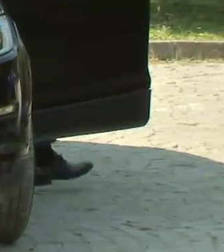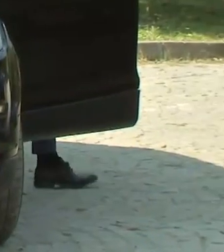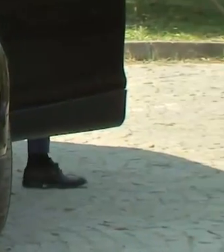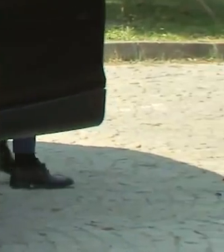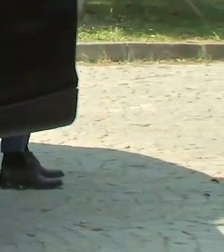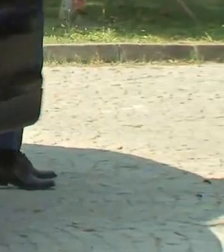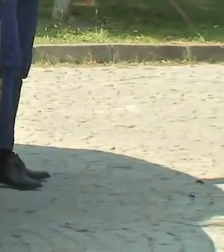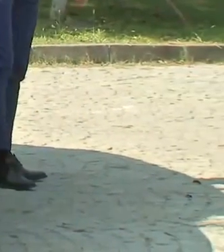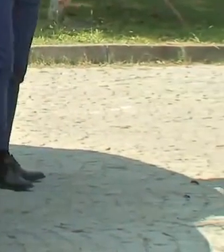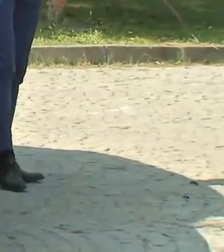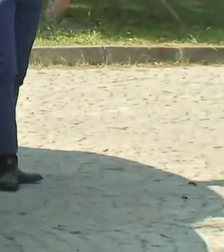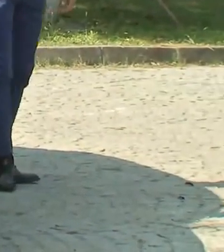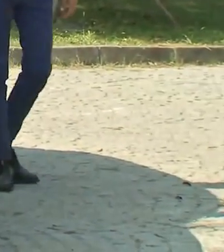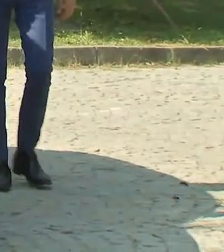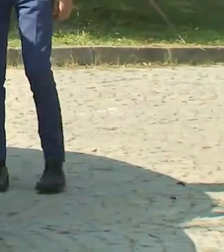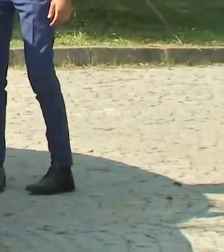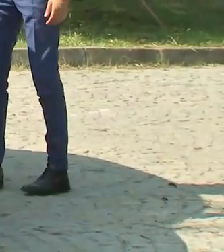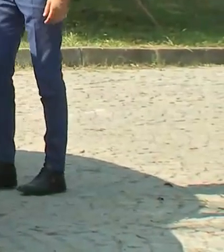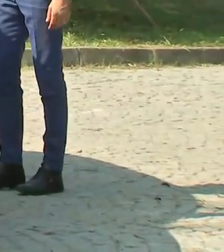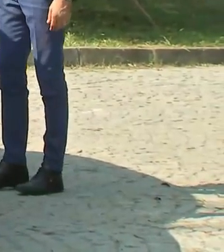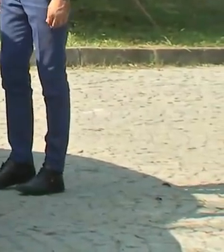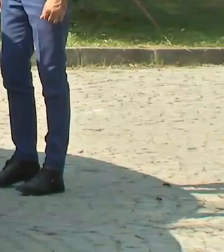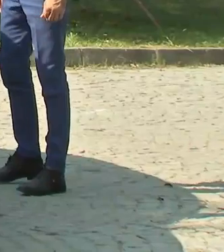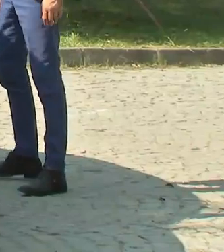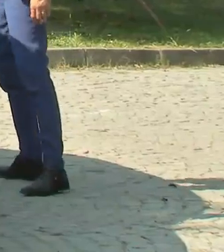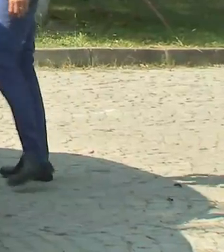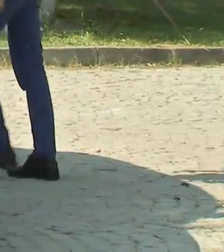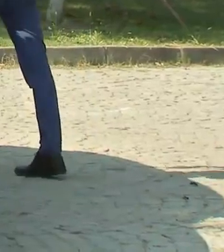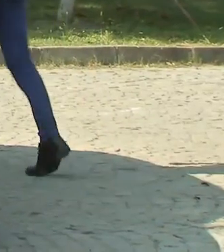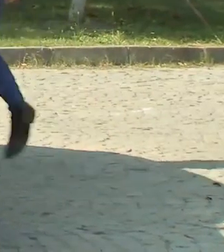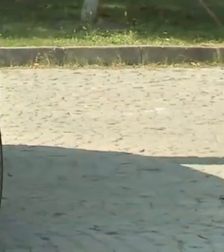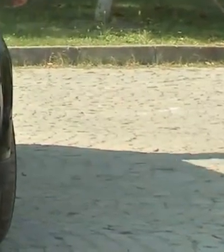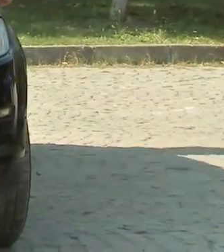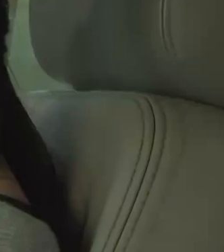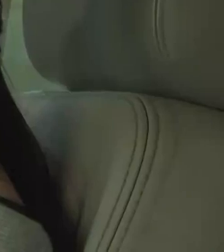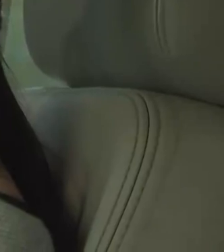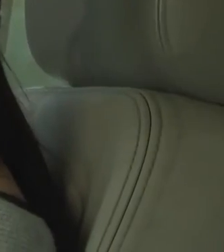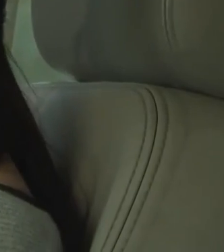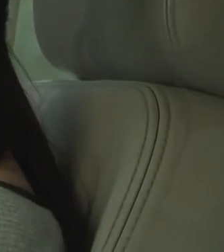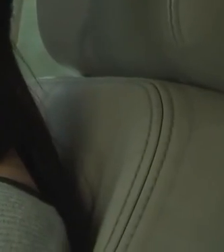Ömer indi. İnmiyor musun diye olduğu tarafın camından Zehra'ya baktı. O kımıldamıyor.